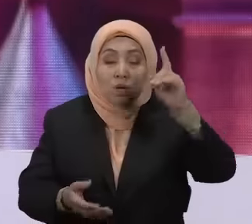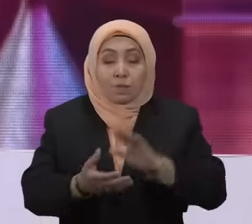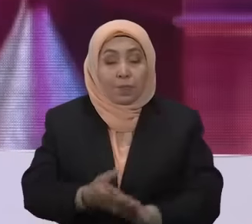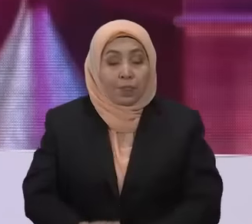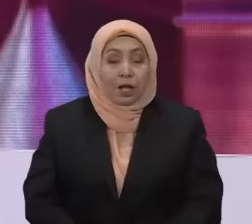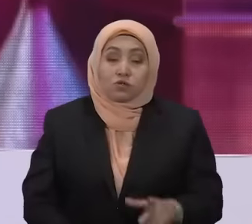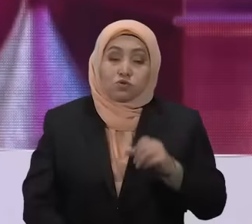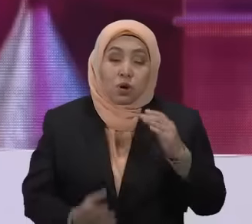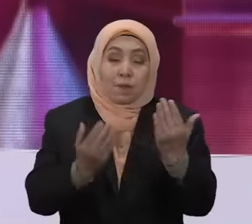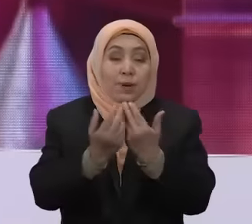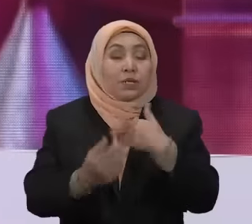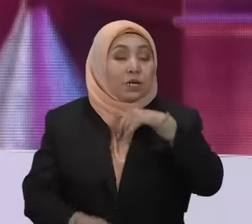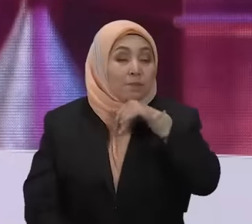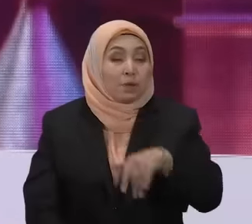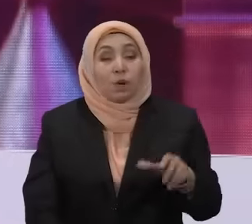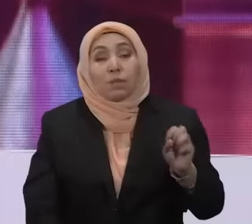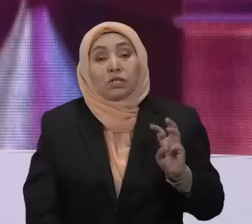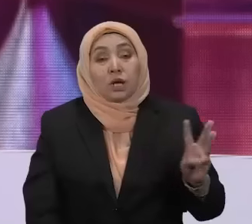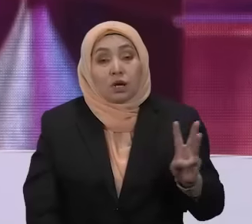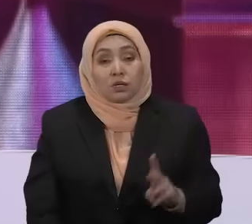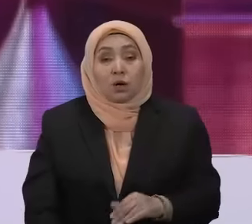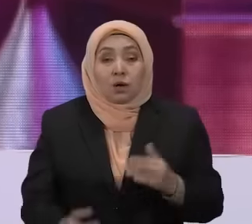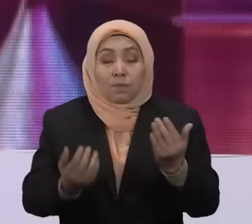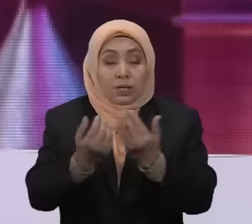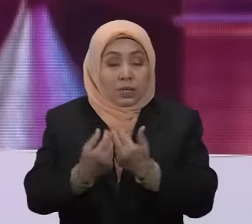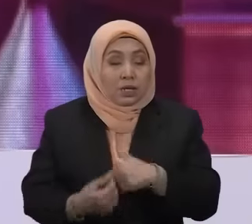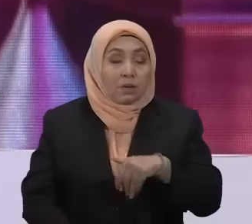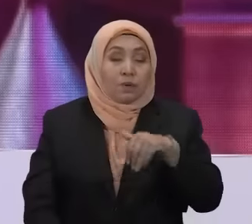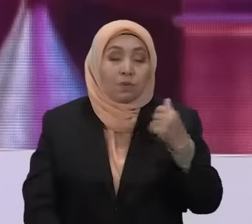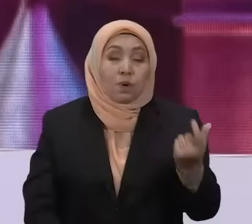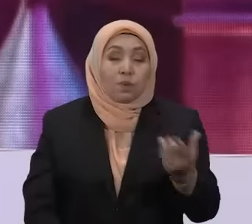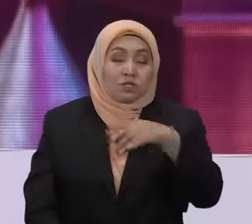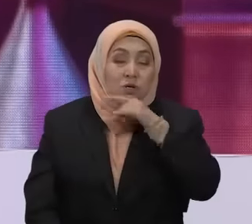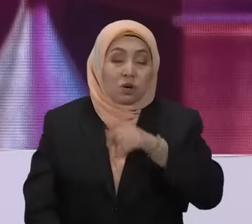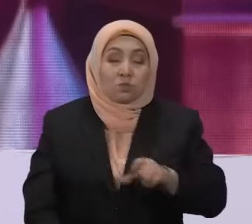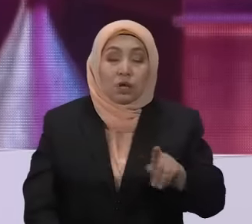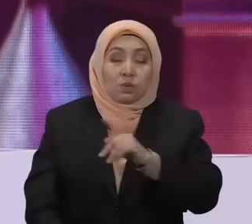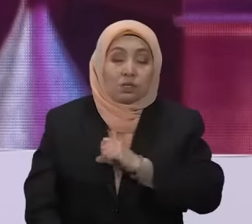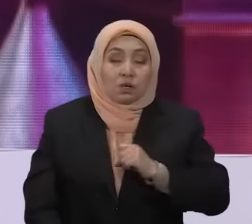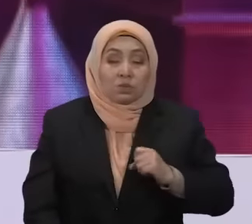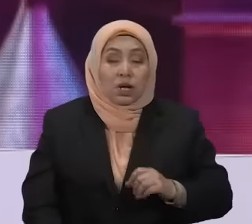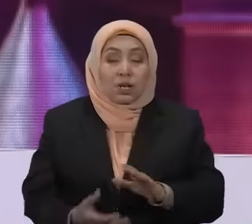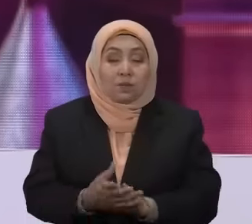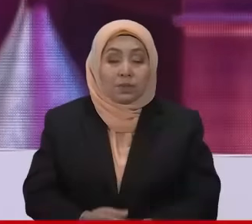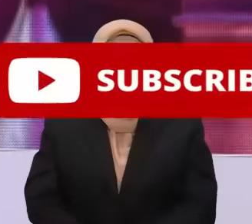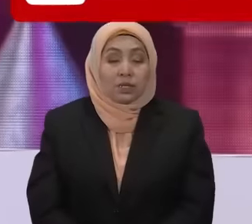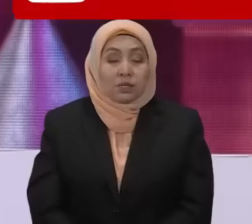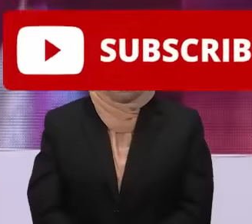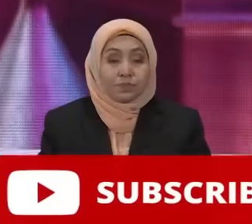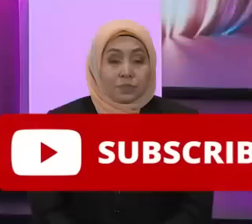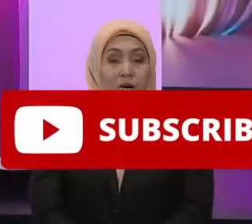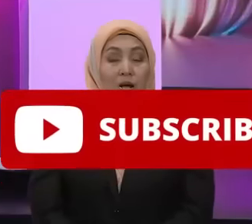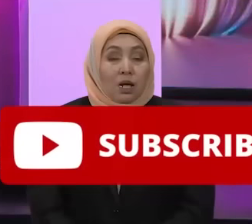rahimin. Wa sallallahu ala sayyidina Muhammad wa ala alihi wa sahbihi wa baraka wa sallam, walhamdulillahi rabbil